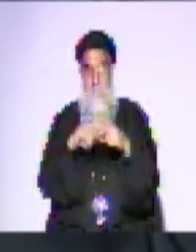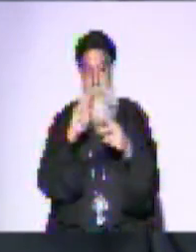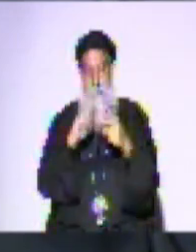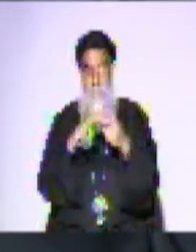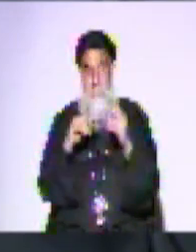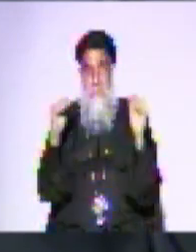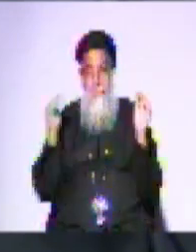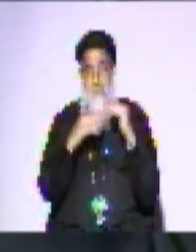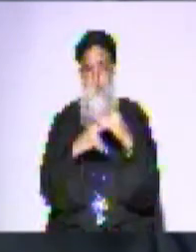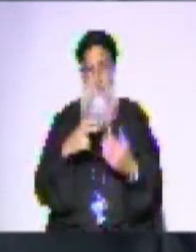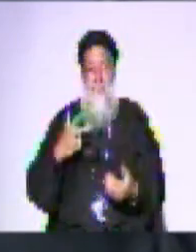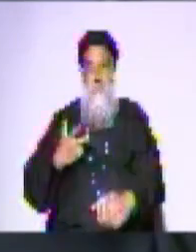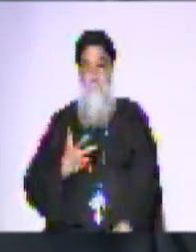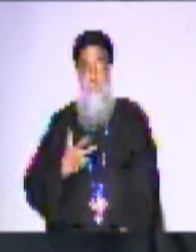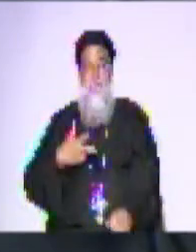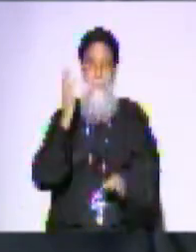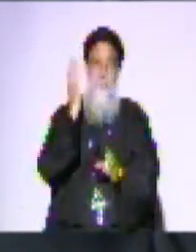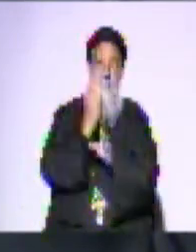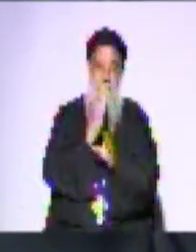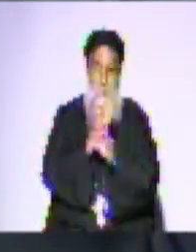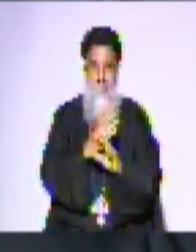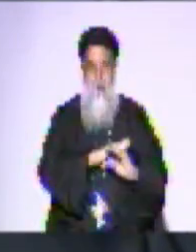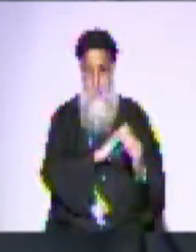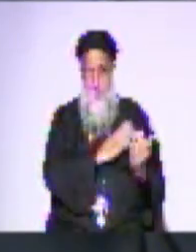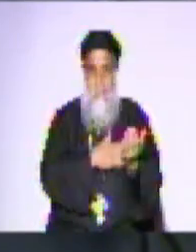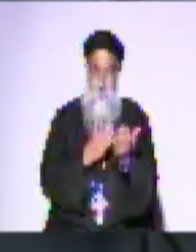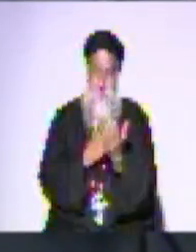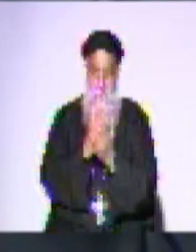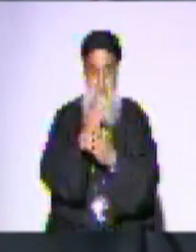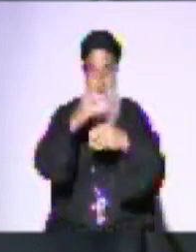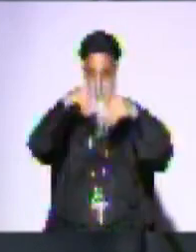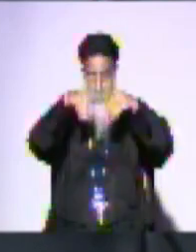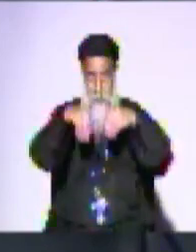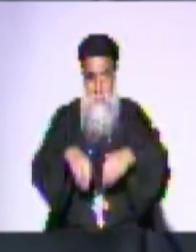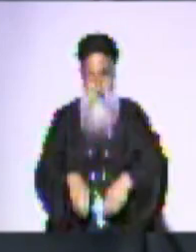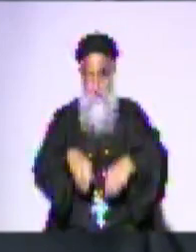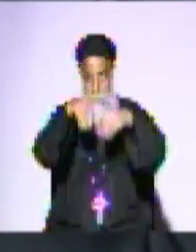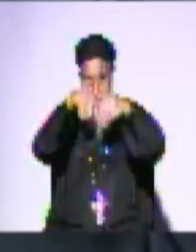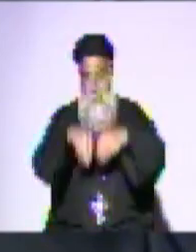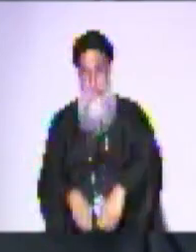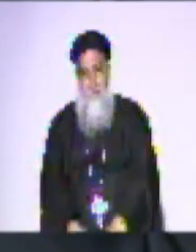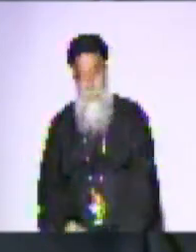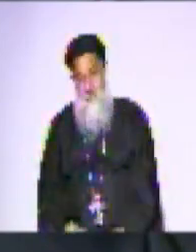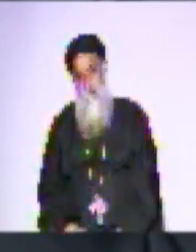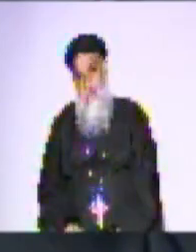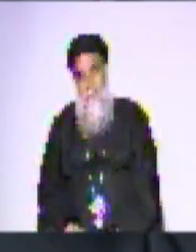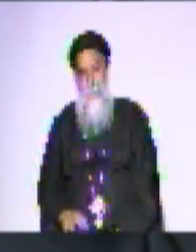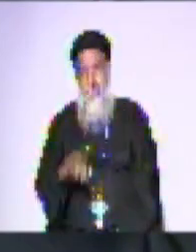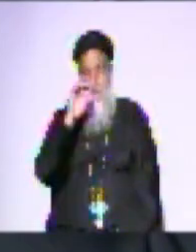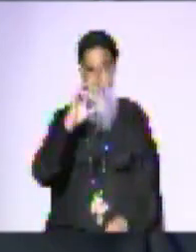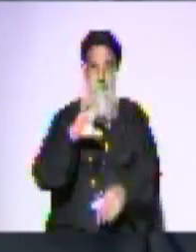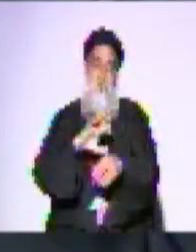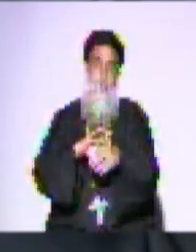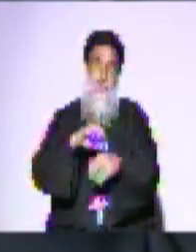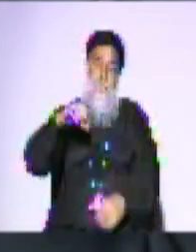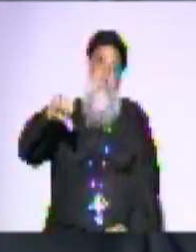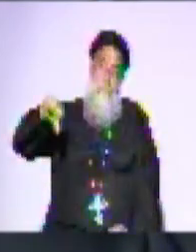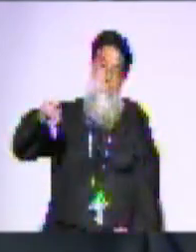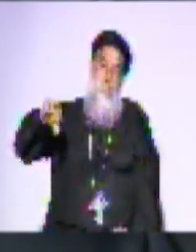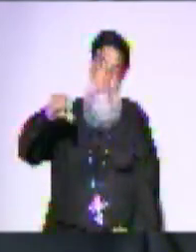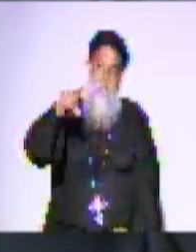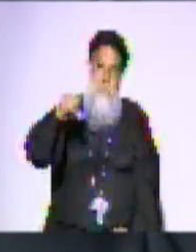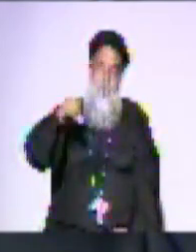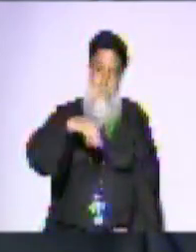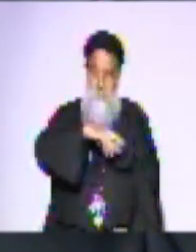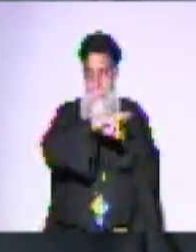الاثنين. يوم الثلاث الاعتراف بمعنى الإيمان والمعمودية. فصل الإنجيل من معلمنا لوقا إصحاح 9 سيدنا،